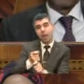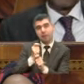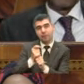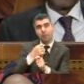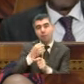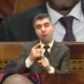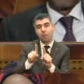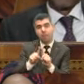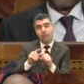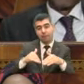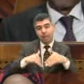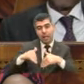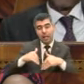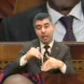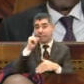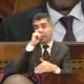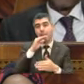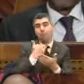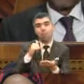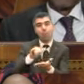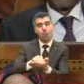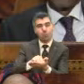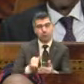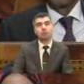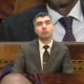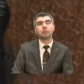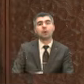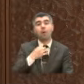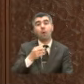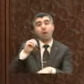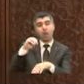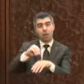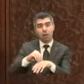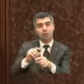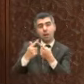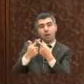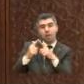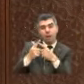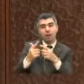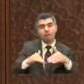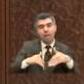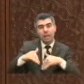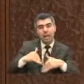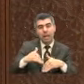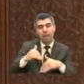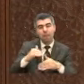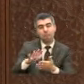كتسمى طريق الموت، والطريق 205 الوطنية اللي كتربط ما بين سبت كزولة وإيغوت،